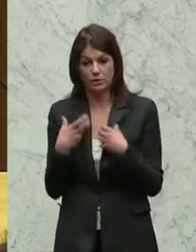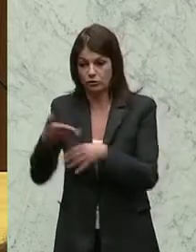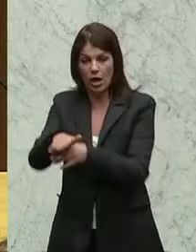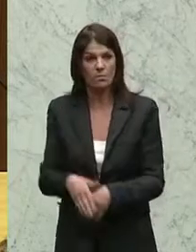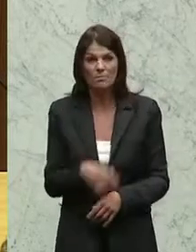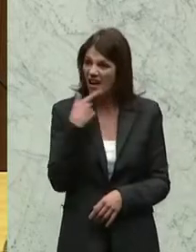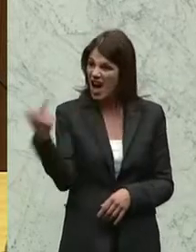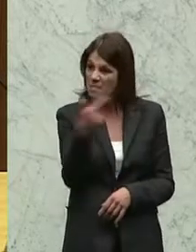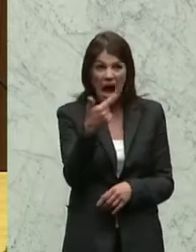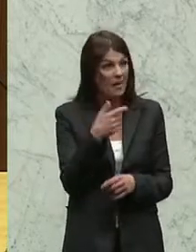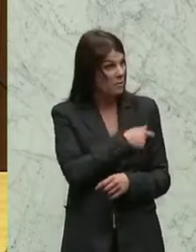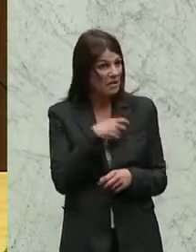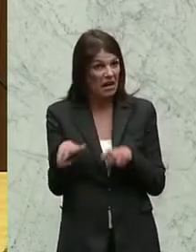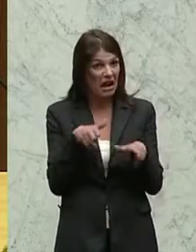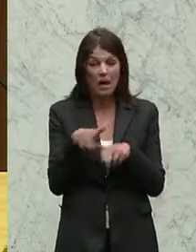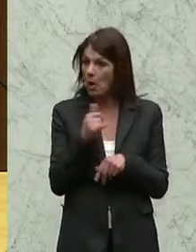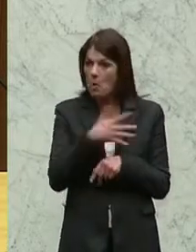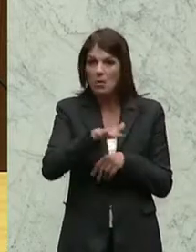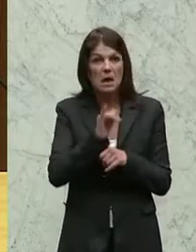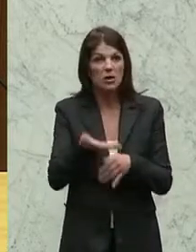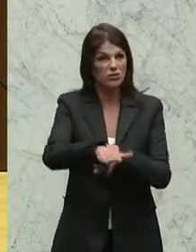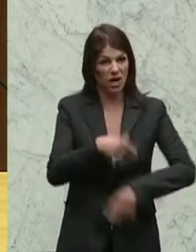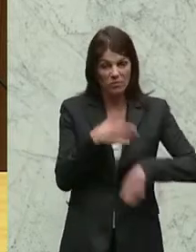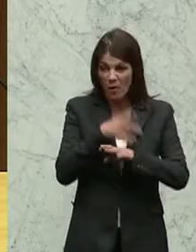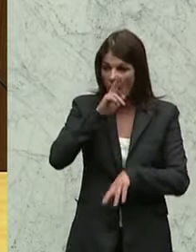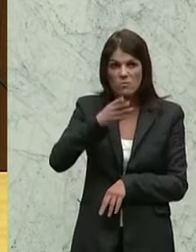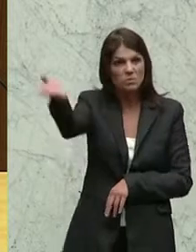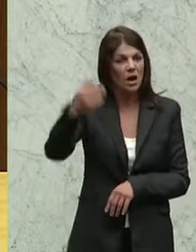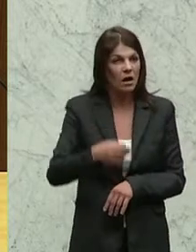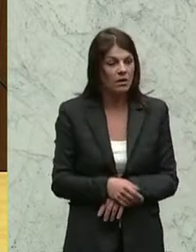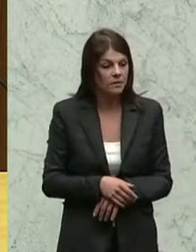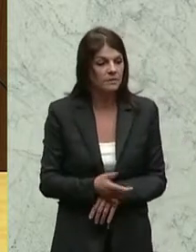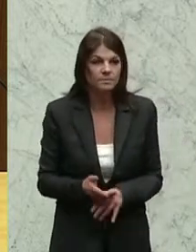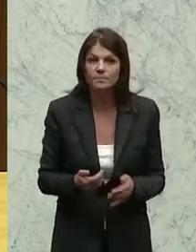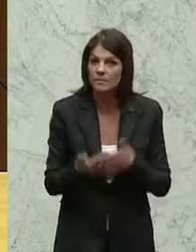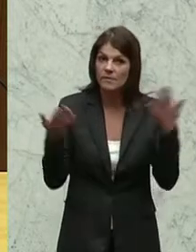gestorben. Das ist mir ziemlich, kommt mir ziemlich makaber vor bei euch.